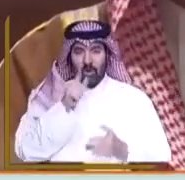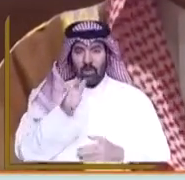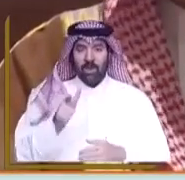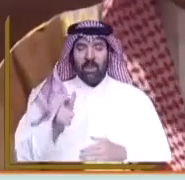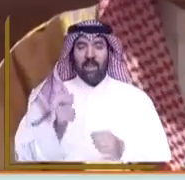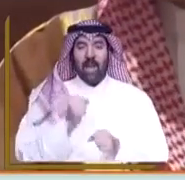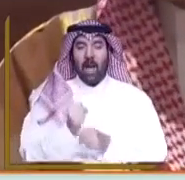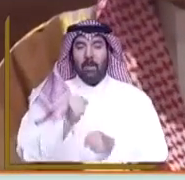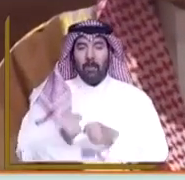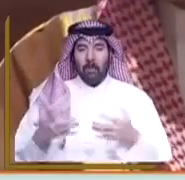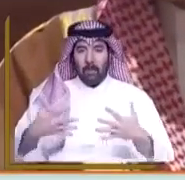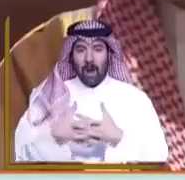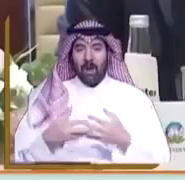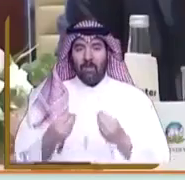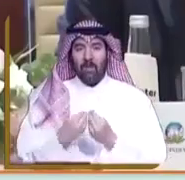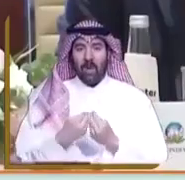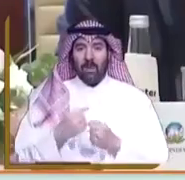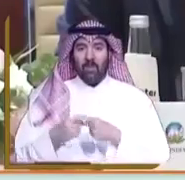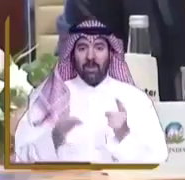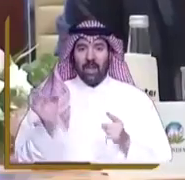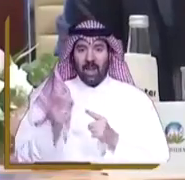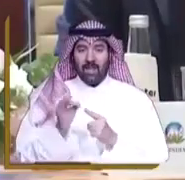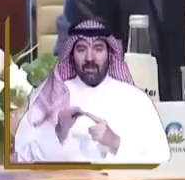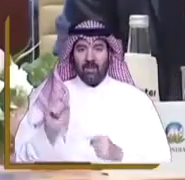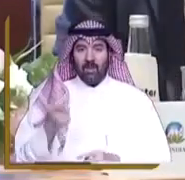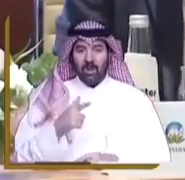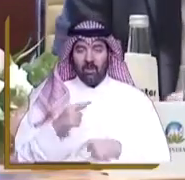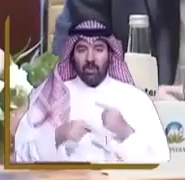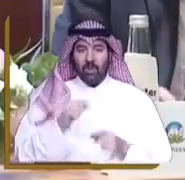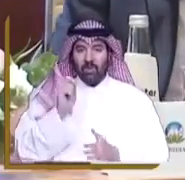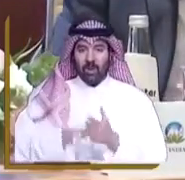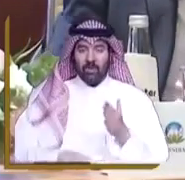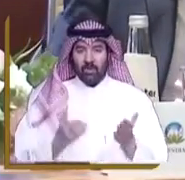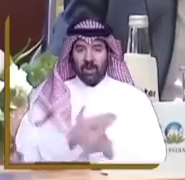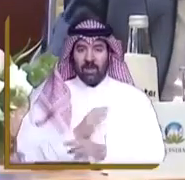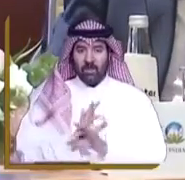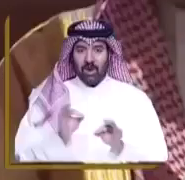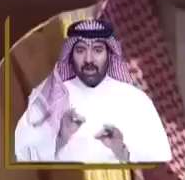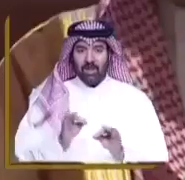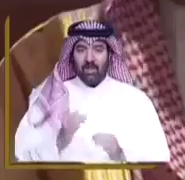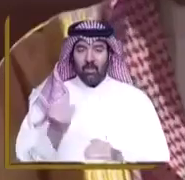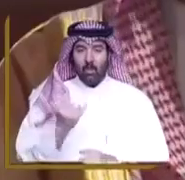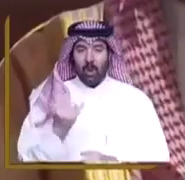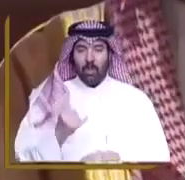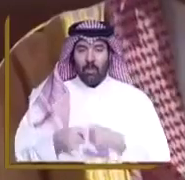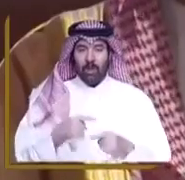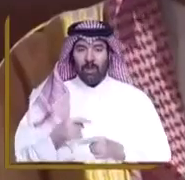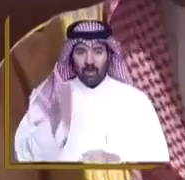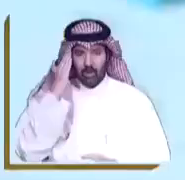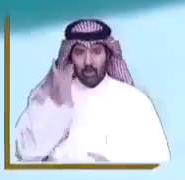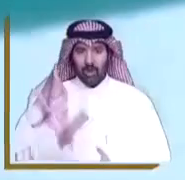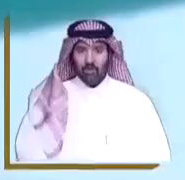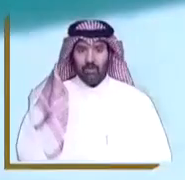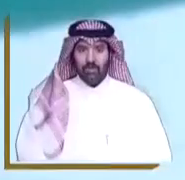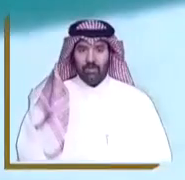من عمل معنا على الوصول إلى هذه الخطوات التأسيسية في سبيل إنشاء هذا الممر الاقتصادي المهم، وتقبل